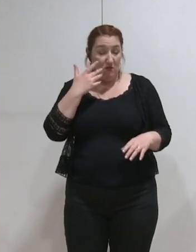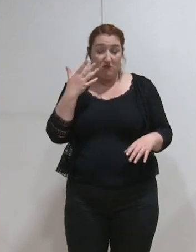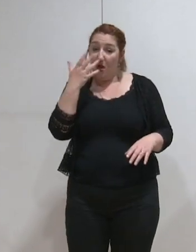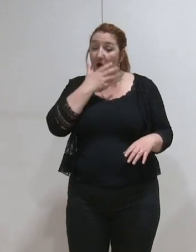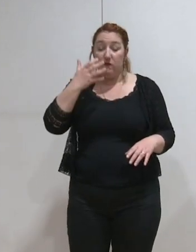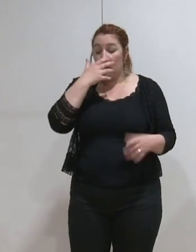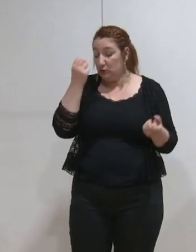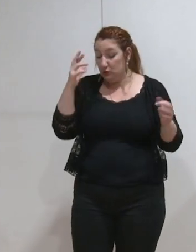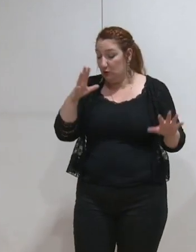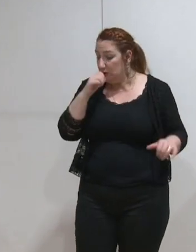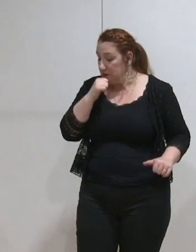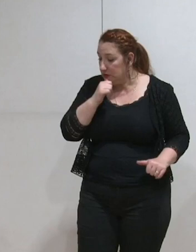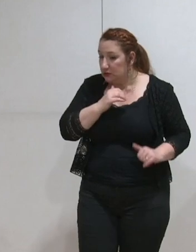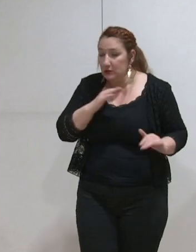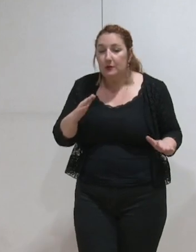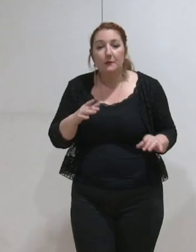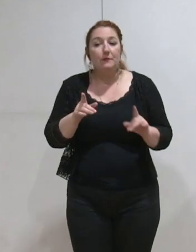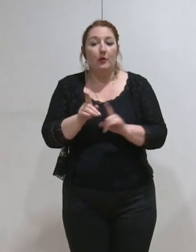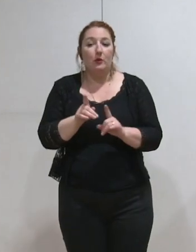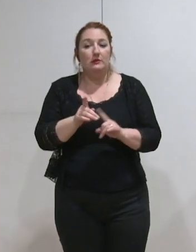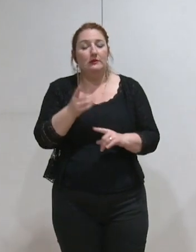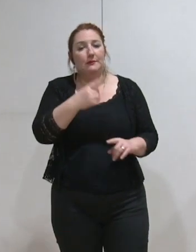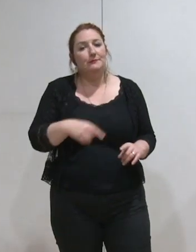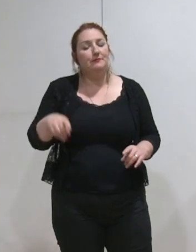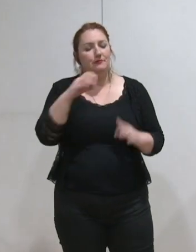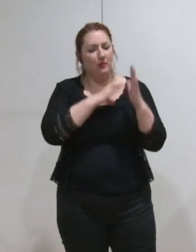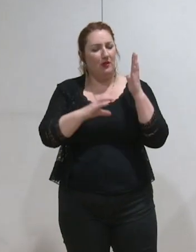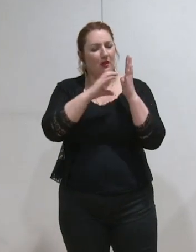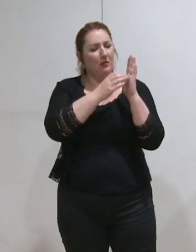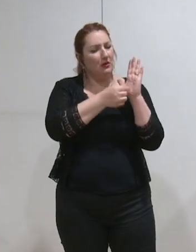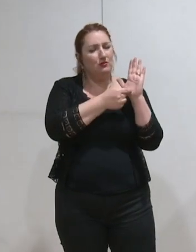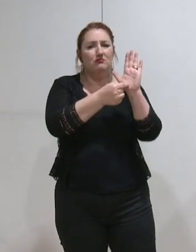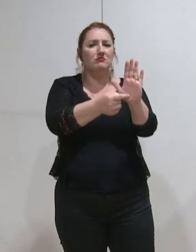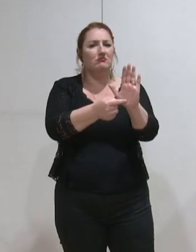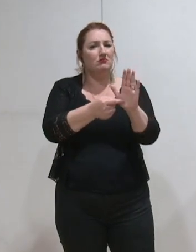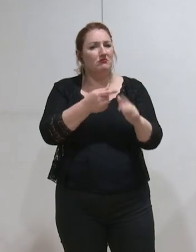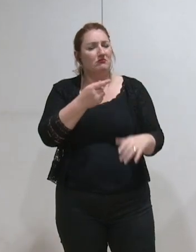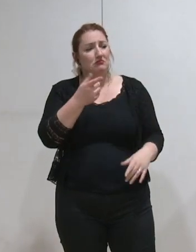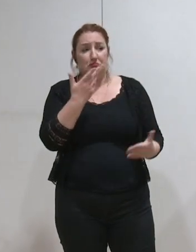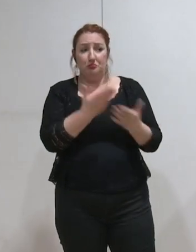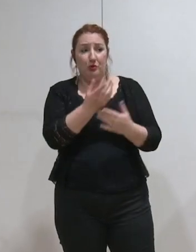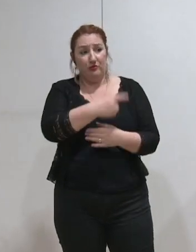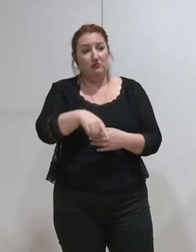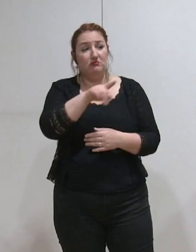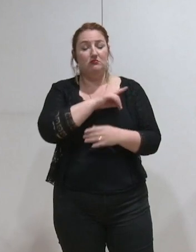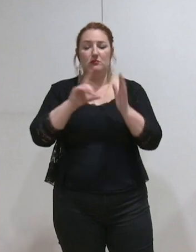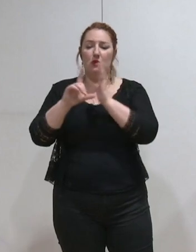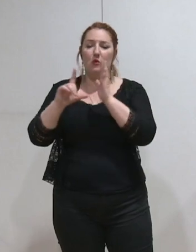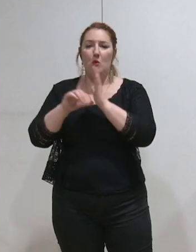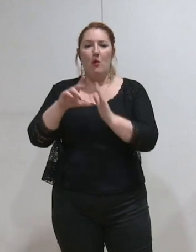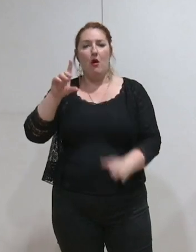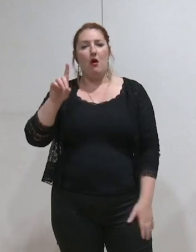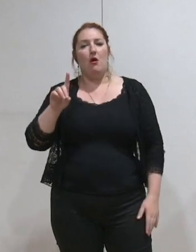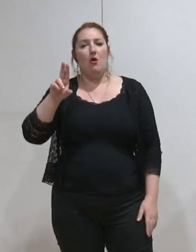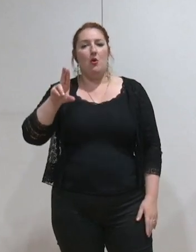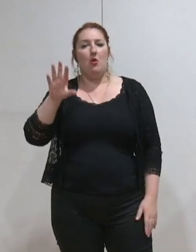puis vous soutenez également par cette délibération l'approche de la loi du flot qui est une loi